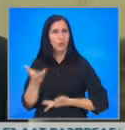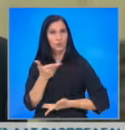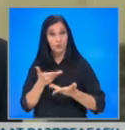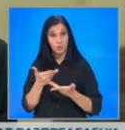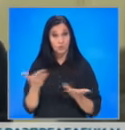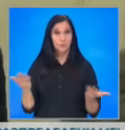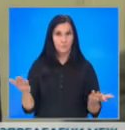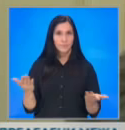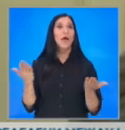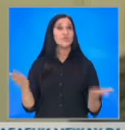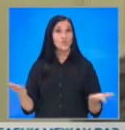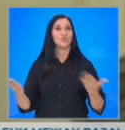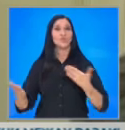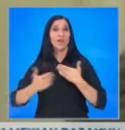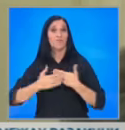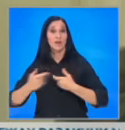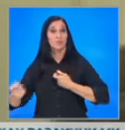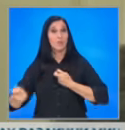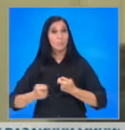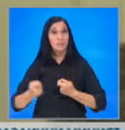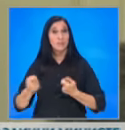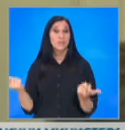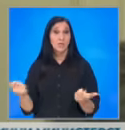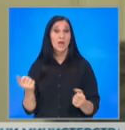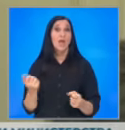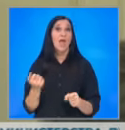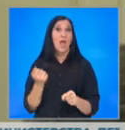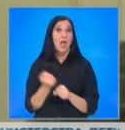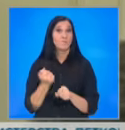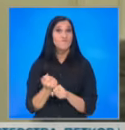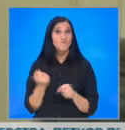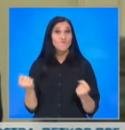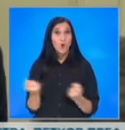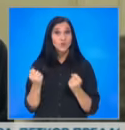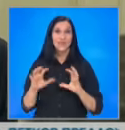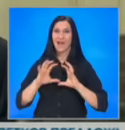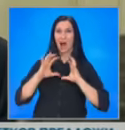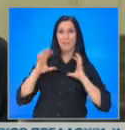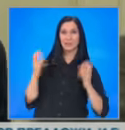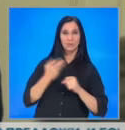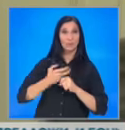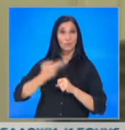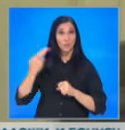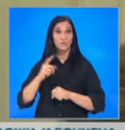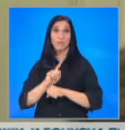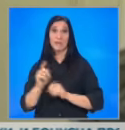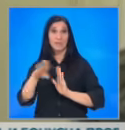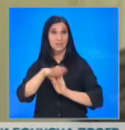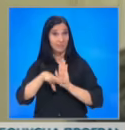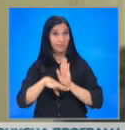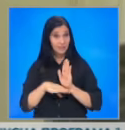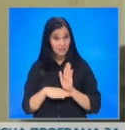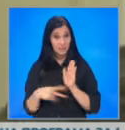че затварянето на бизнесите е функция на капацитета на болниците. В момента все още статистиките показват,